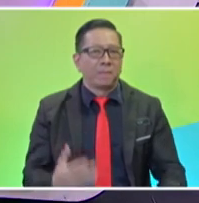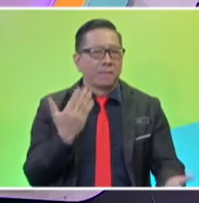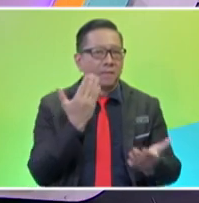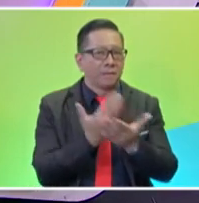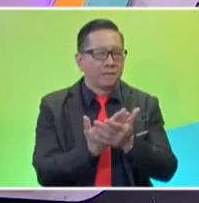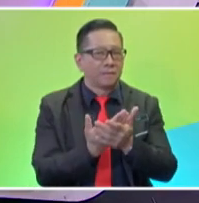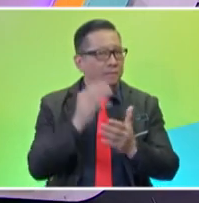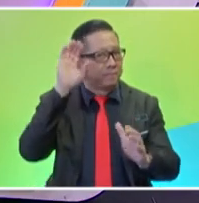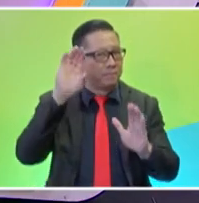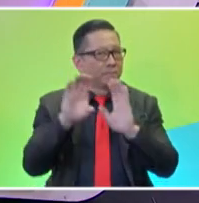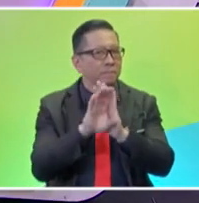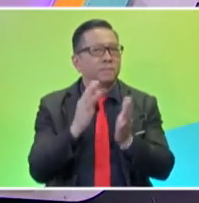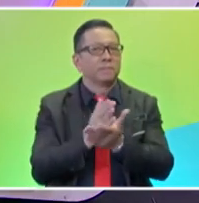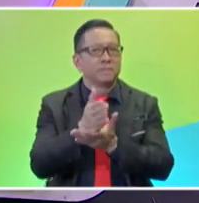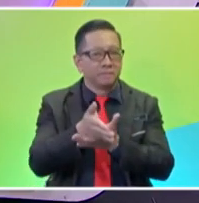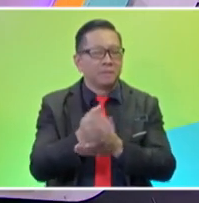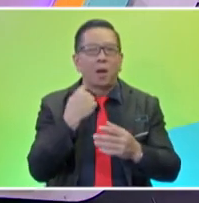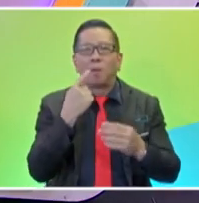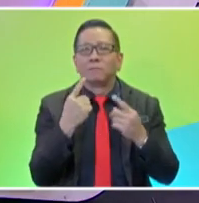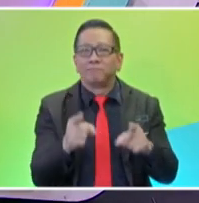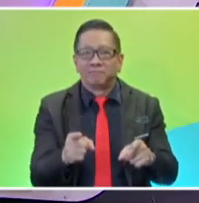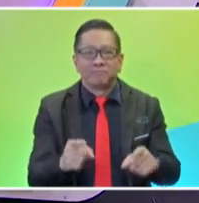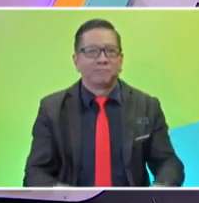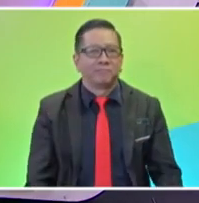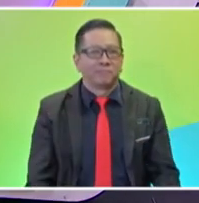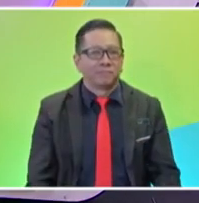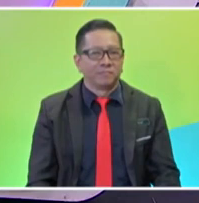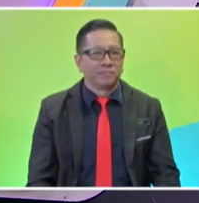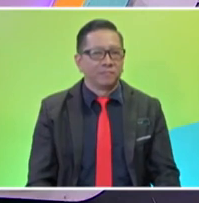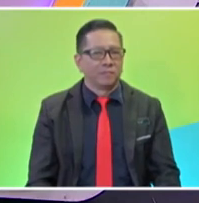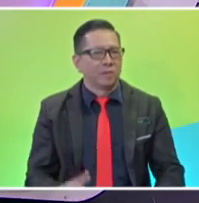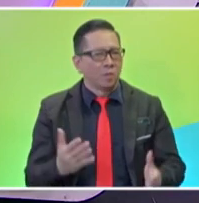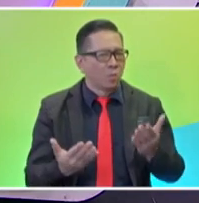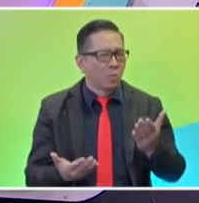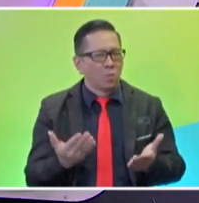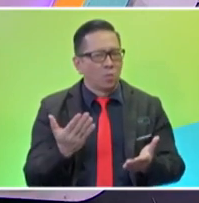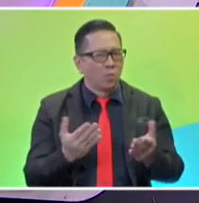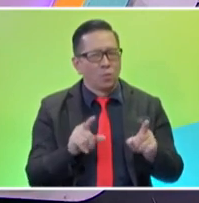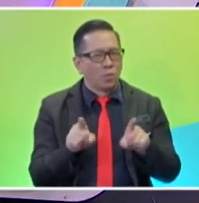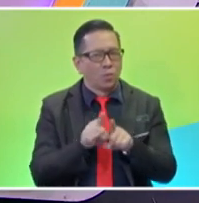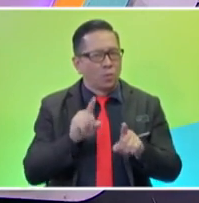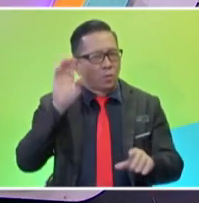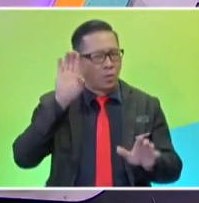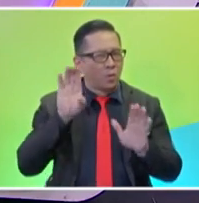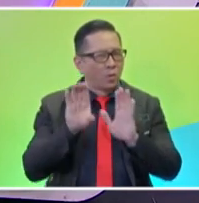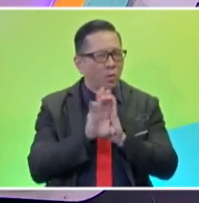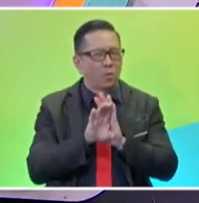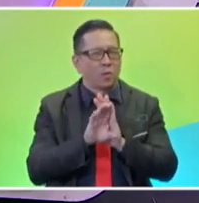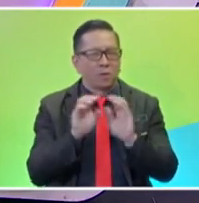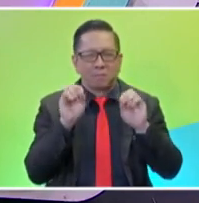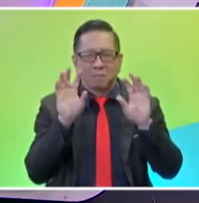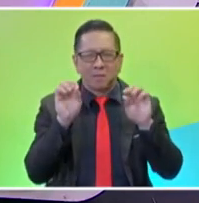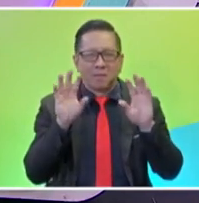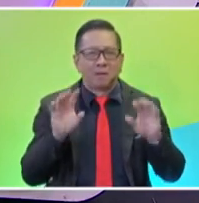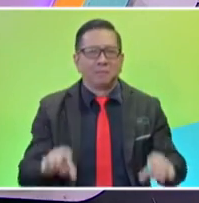seterusnya ah siapapun tak jawab angkat tangan lebih kurang satu tapi ada bulan ada bintang warnanya sama